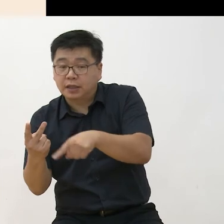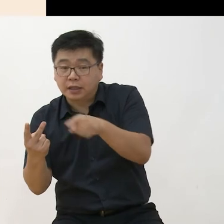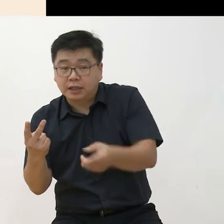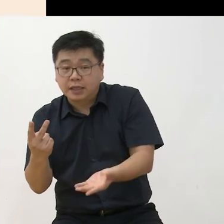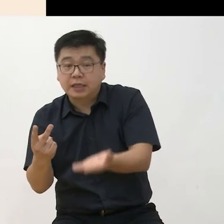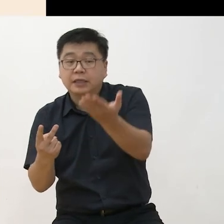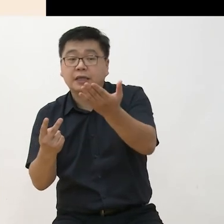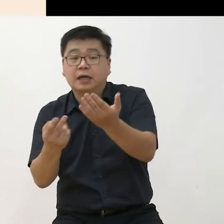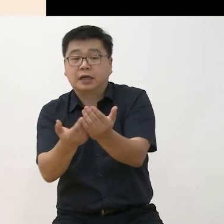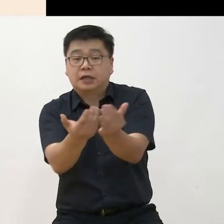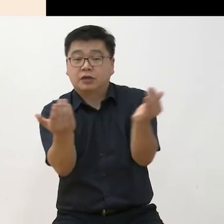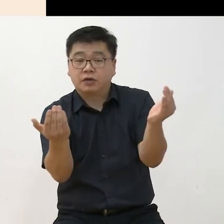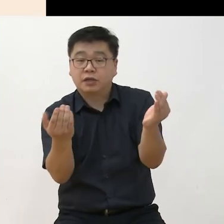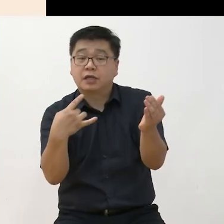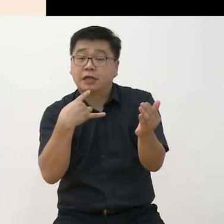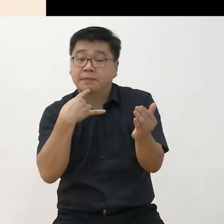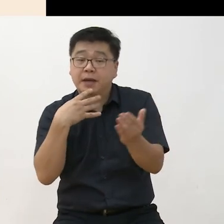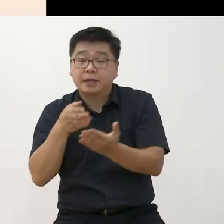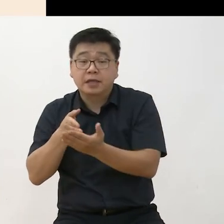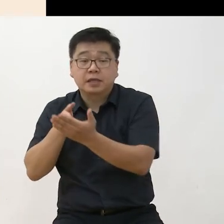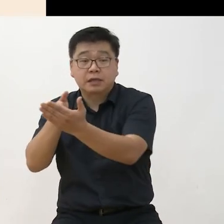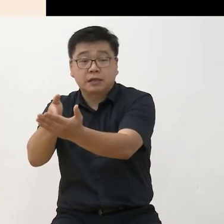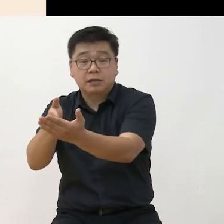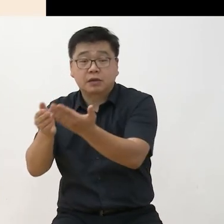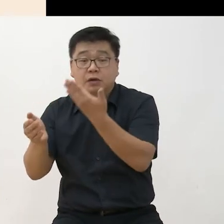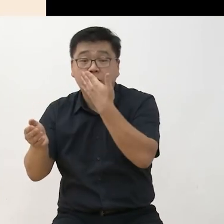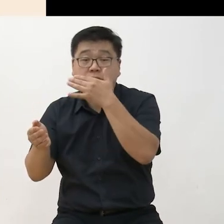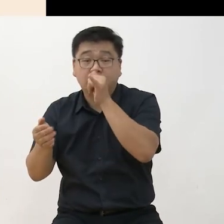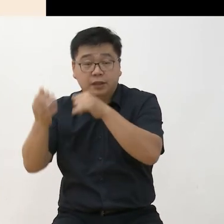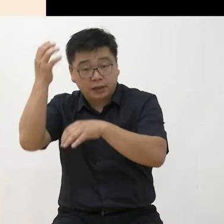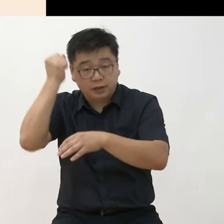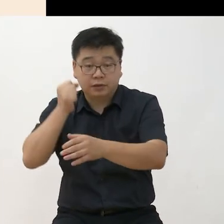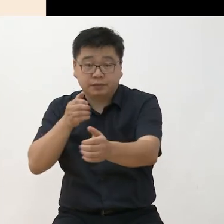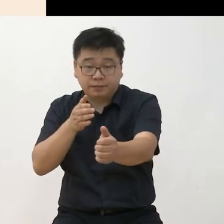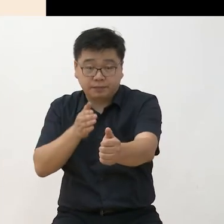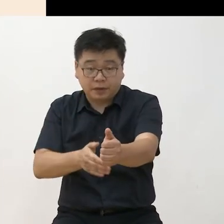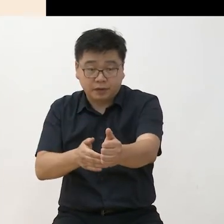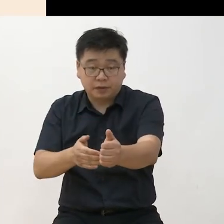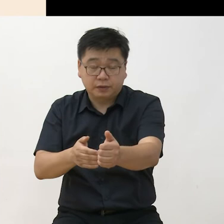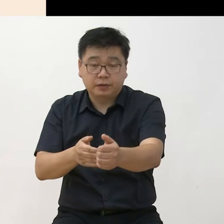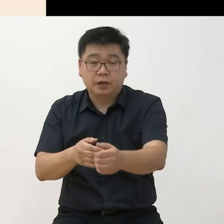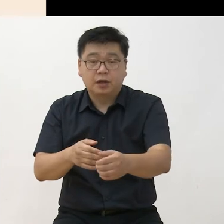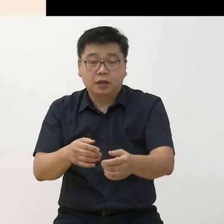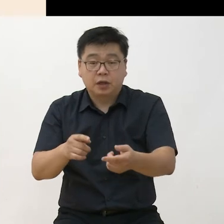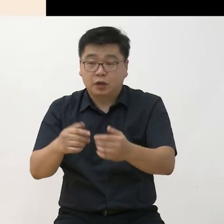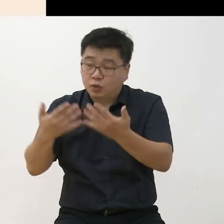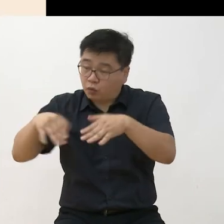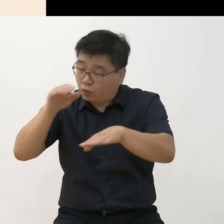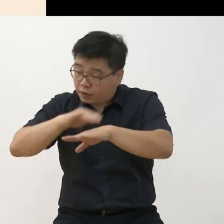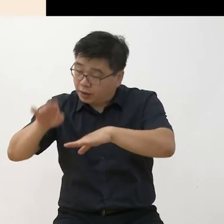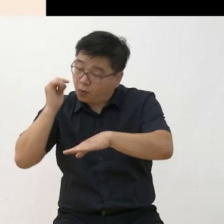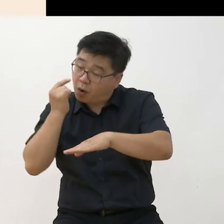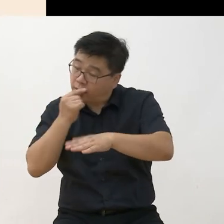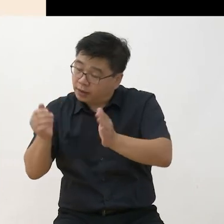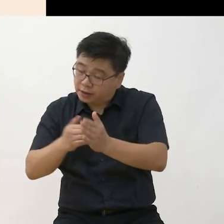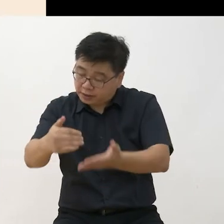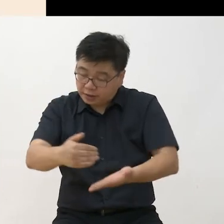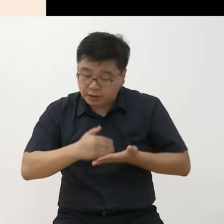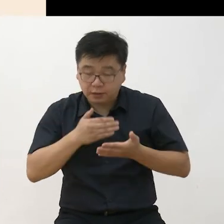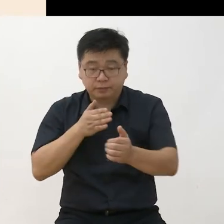지원만 신청이 가능한 것을 네, 알고 계시고 지원 신청을 해주시면 좋겠습니다.